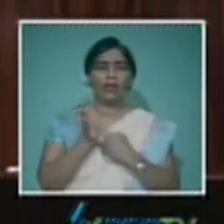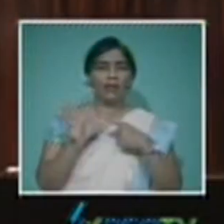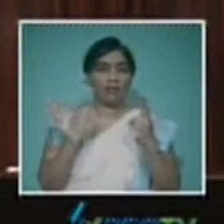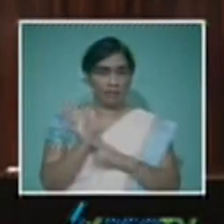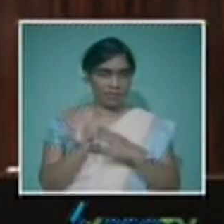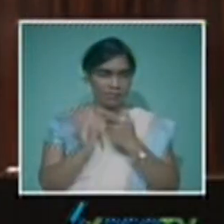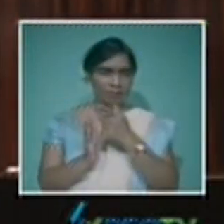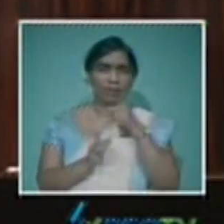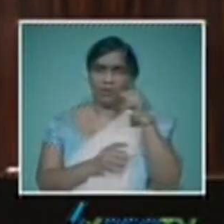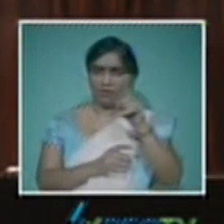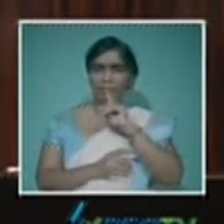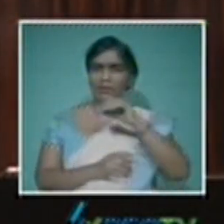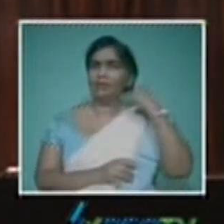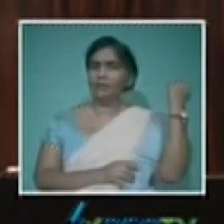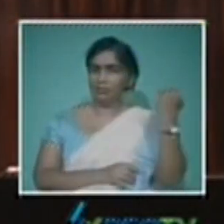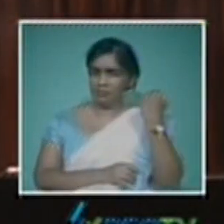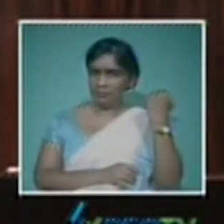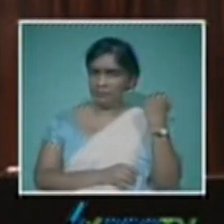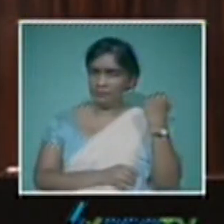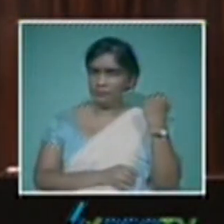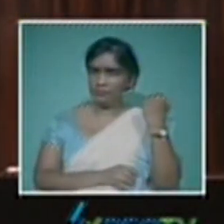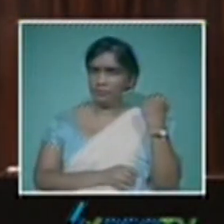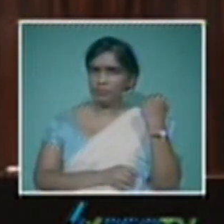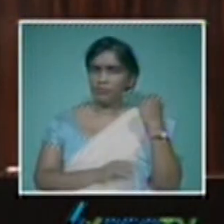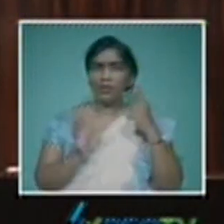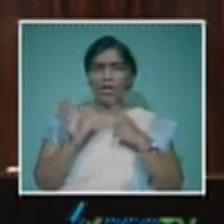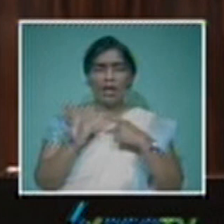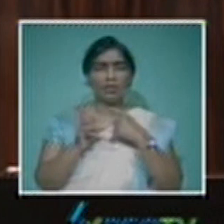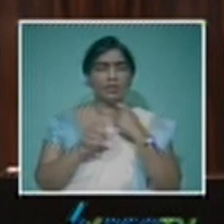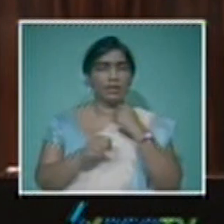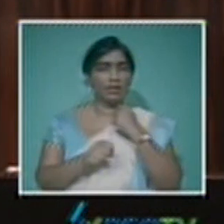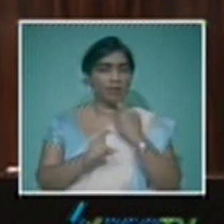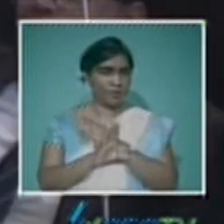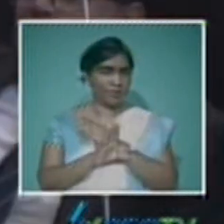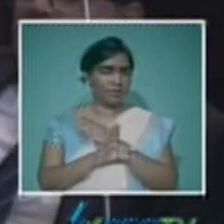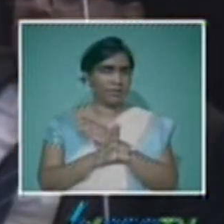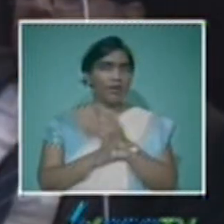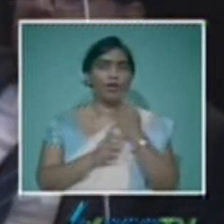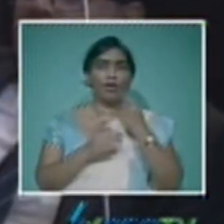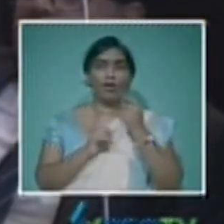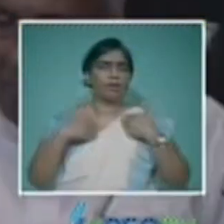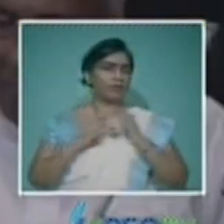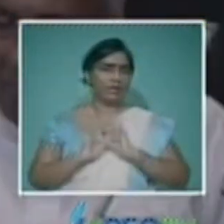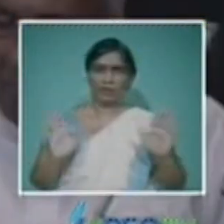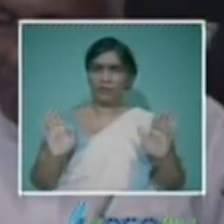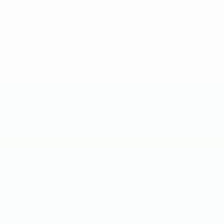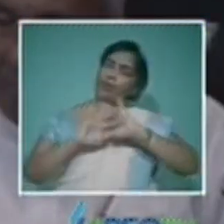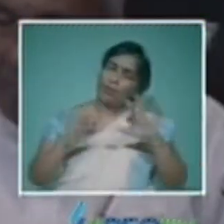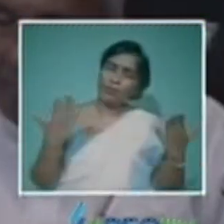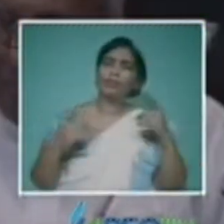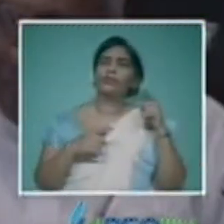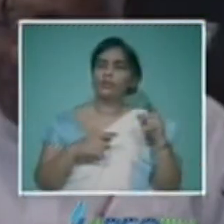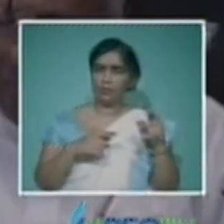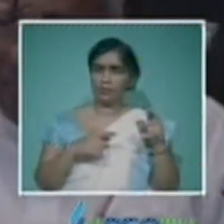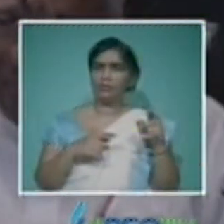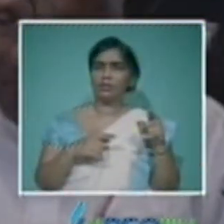ගනි. ඔබතුමා මේ කතා කරන්නේ නිවාඩ් කබ්‍රා හිටපු අධිපති ගැනද? කවුරු කරා